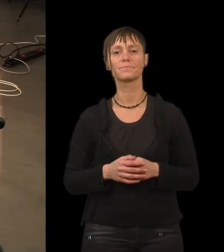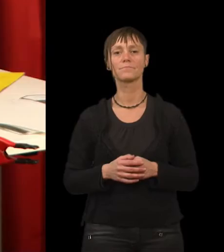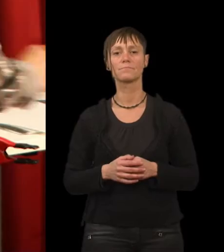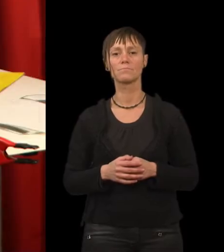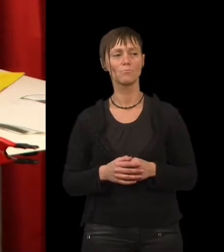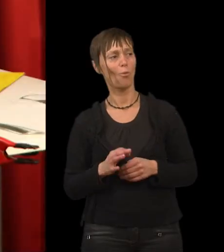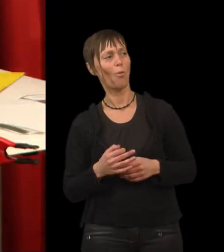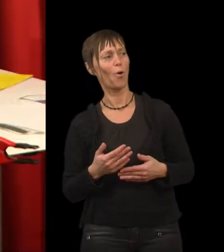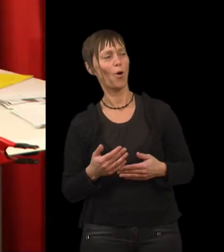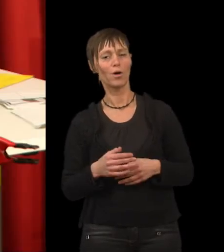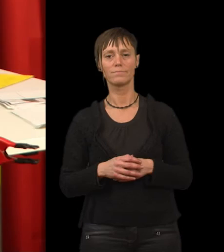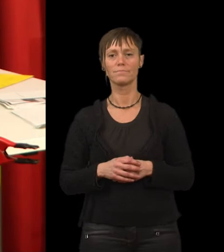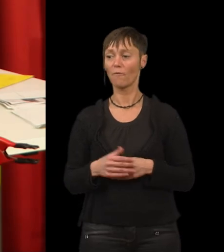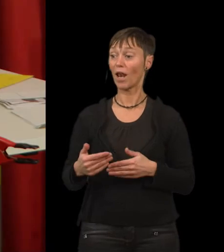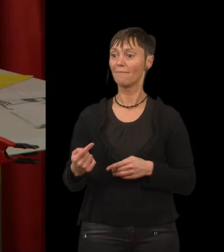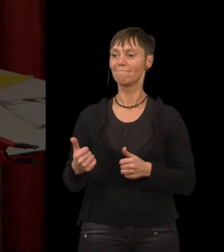Ouais, ça c'est... Voilà.